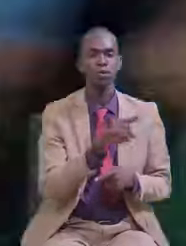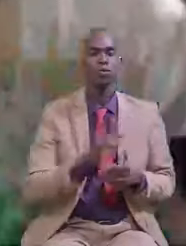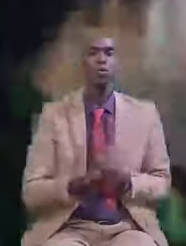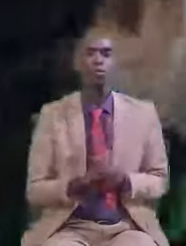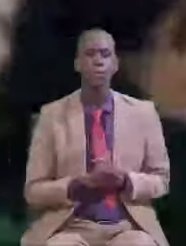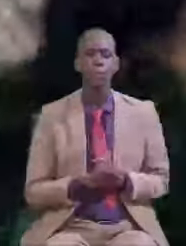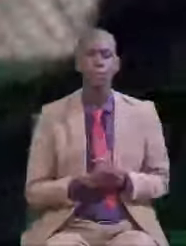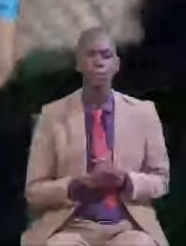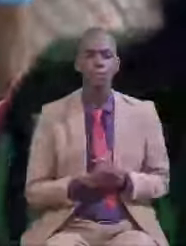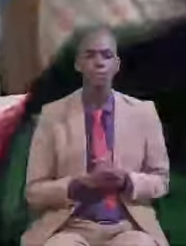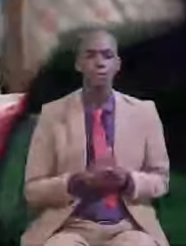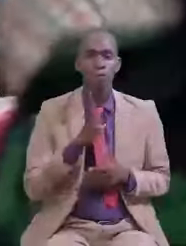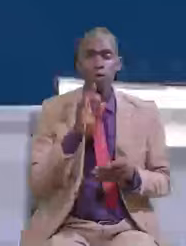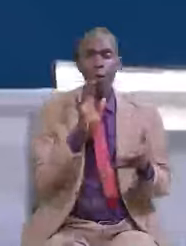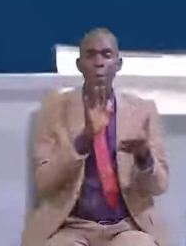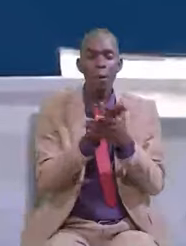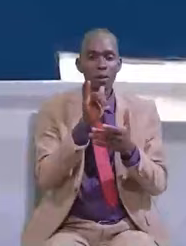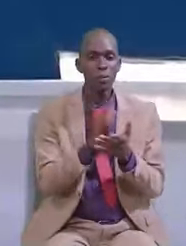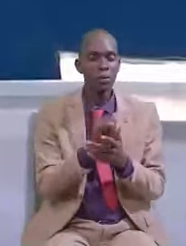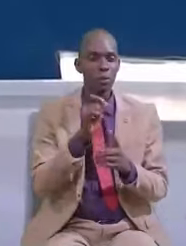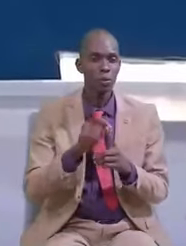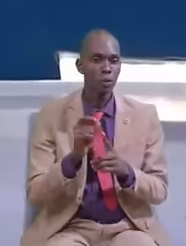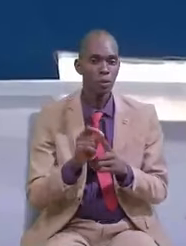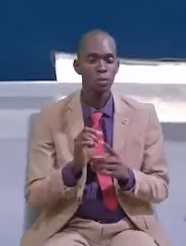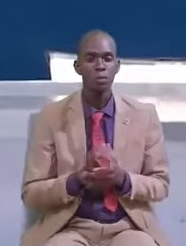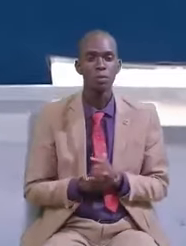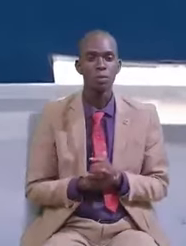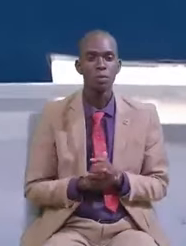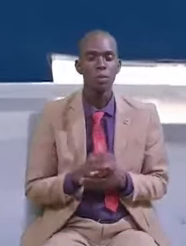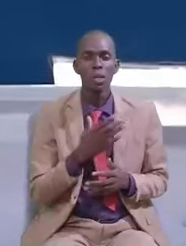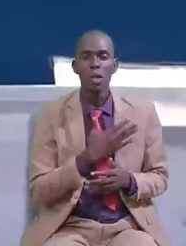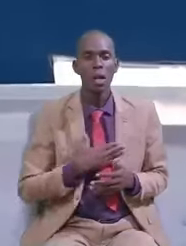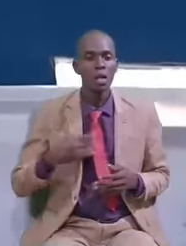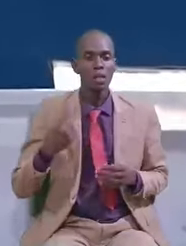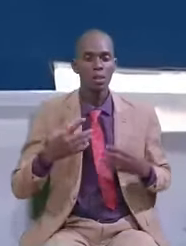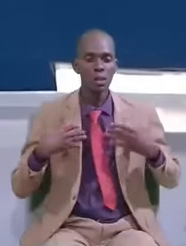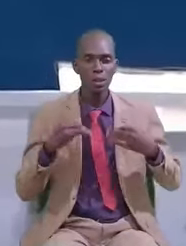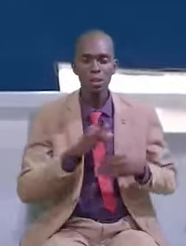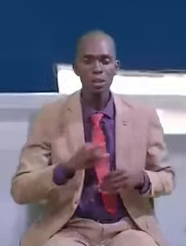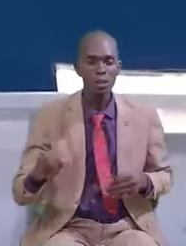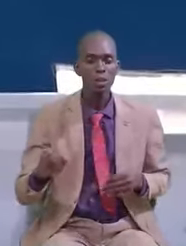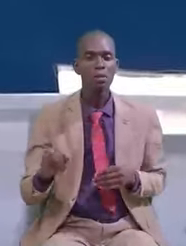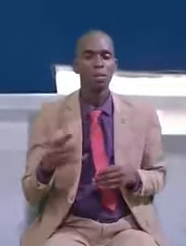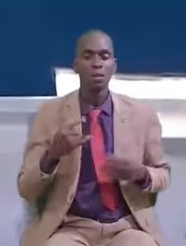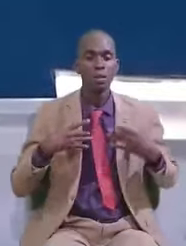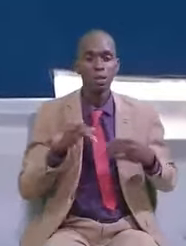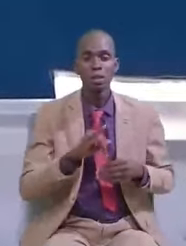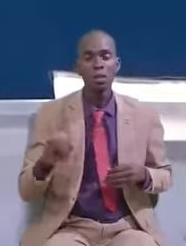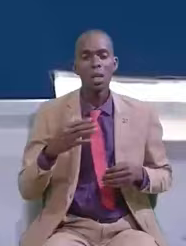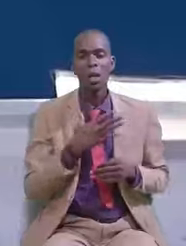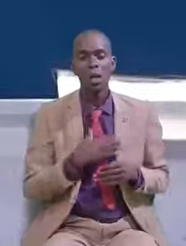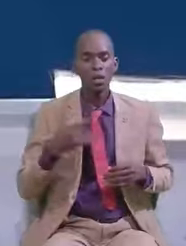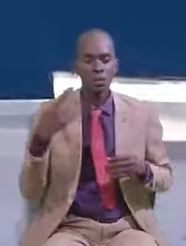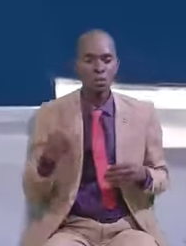Vous croyez à ce rapport. Et la guérison, le rétablissement, la délivrance du